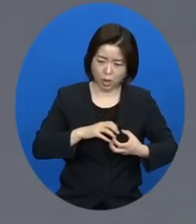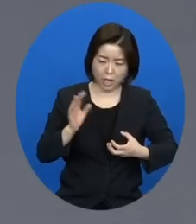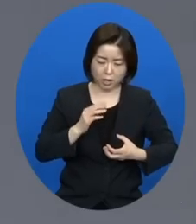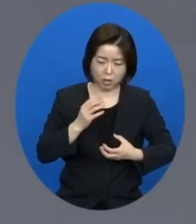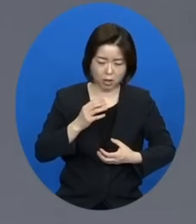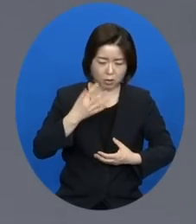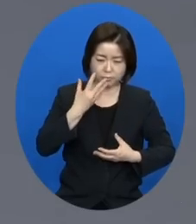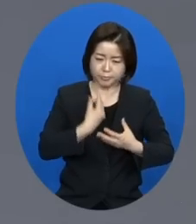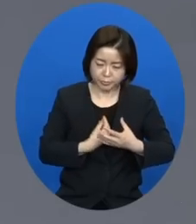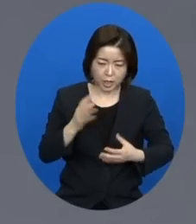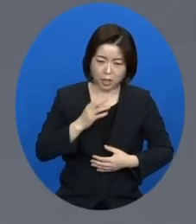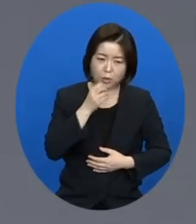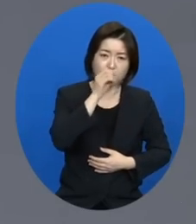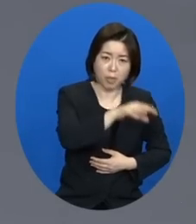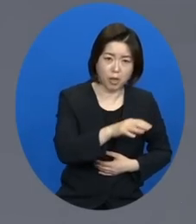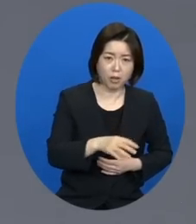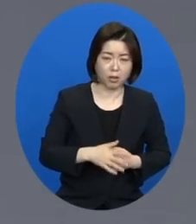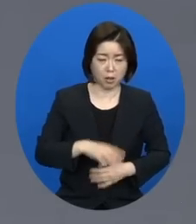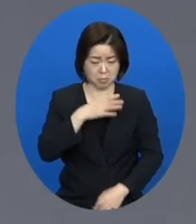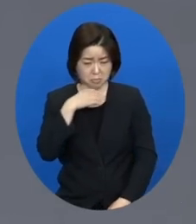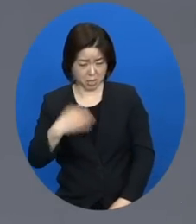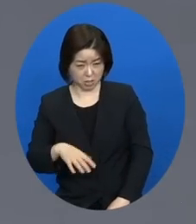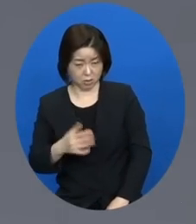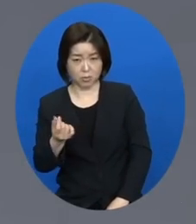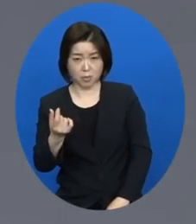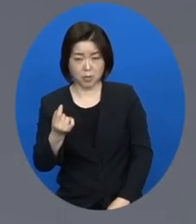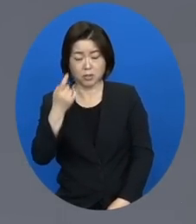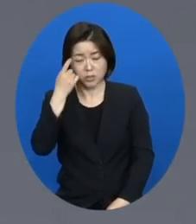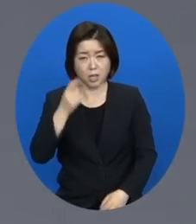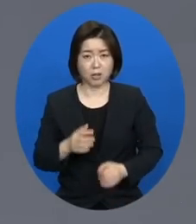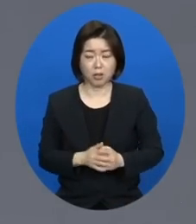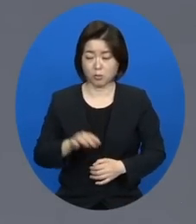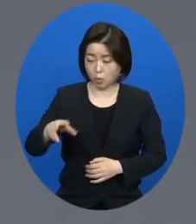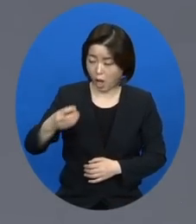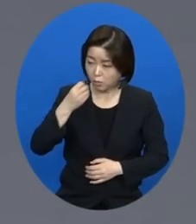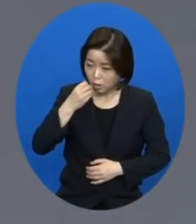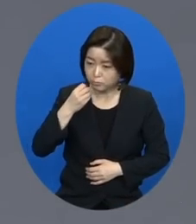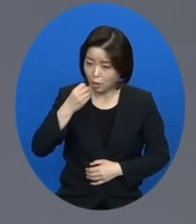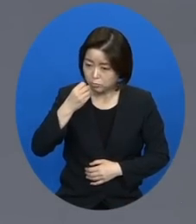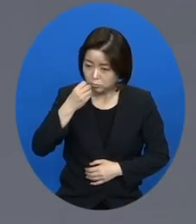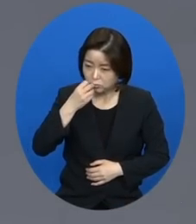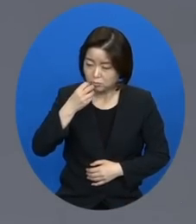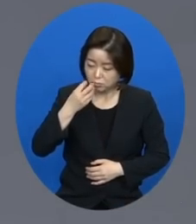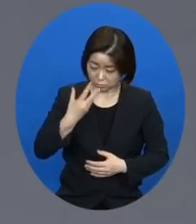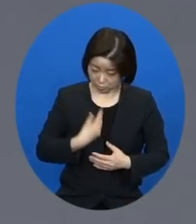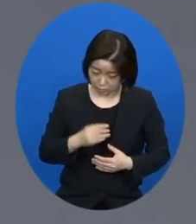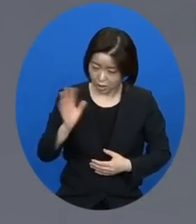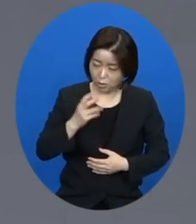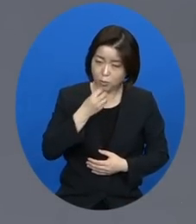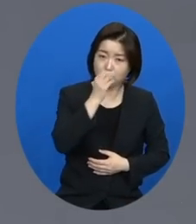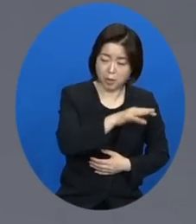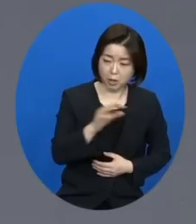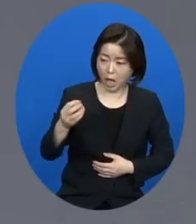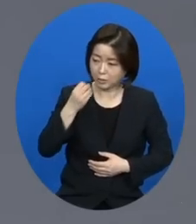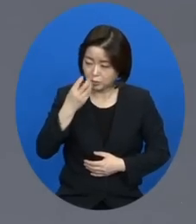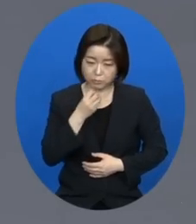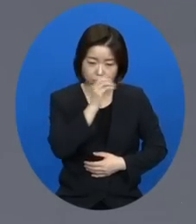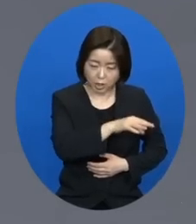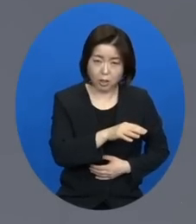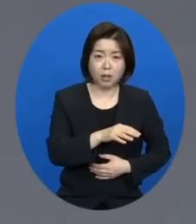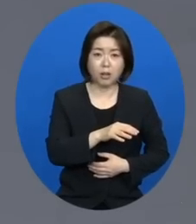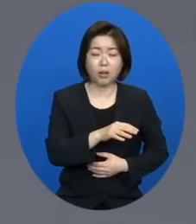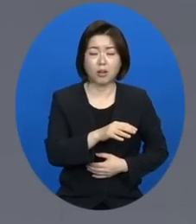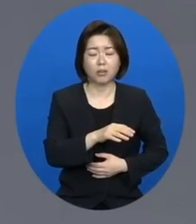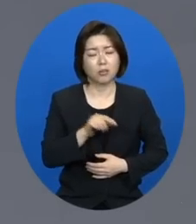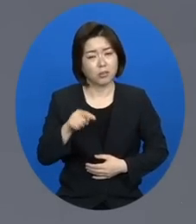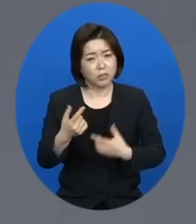거예요. 맛이 없어서 그런가 보다 생각했는데 또 먹더니 또 뱉어요. 먹고도 뱉어요. 누가 이런다고 칩시다.